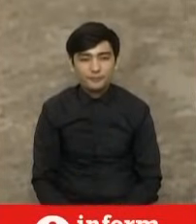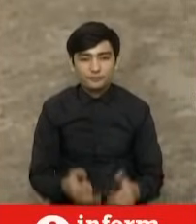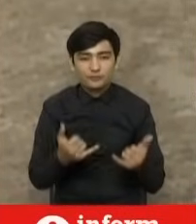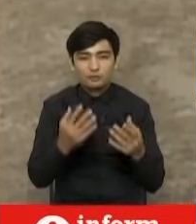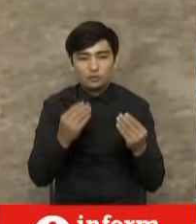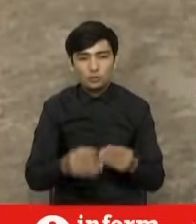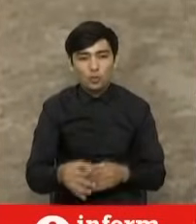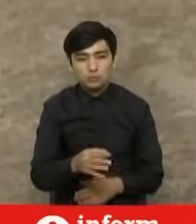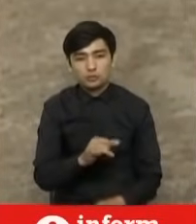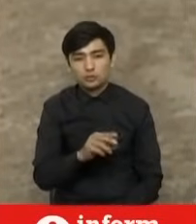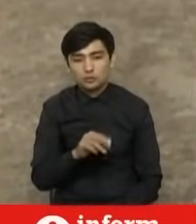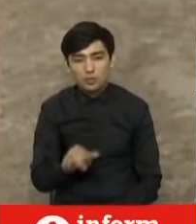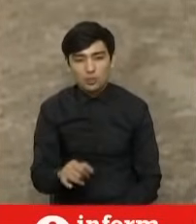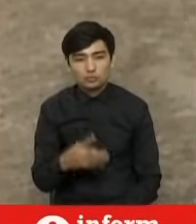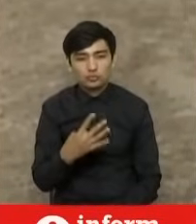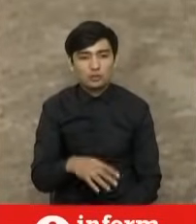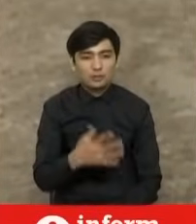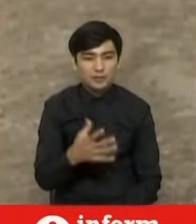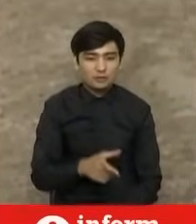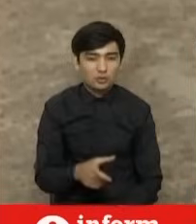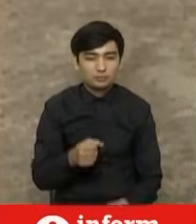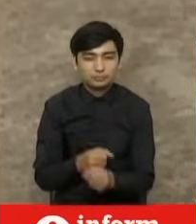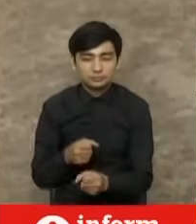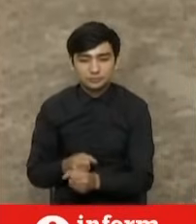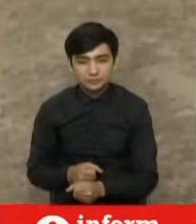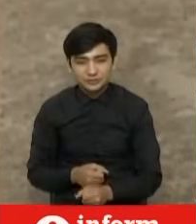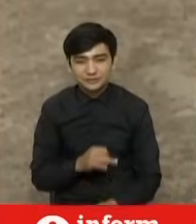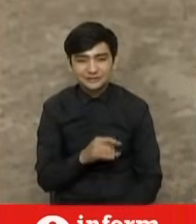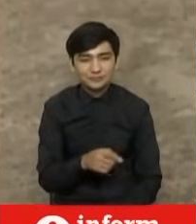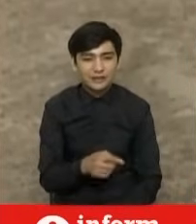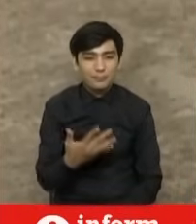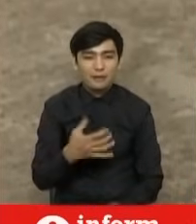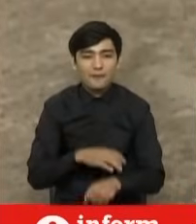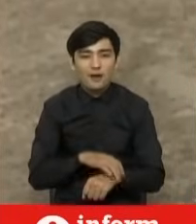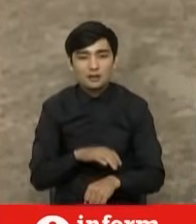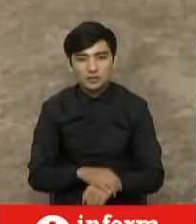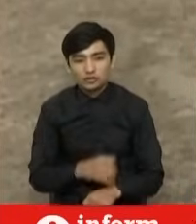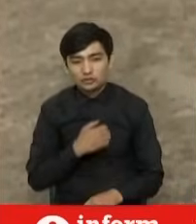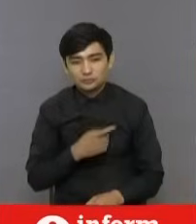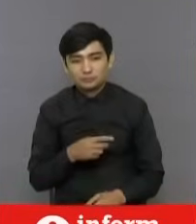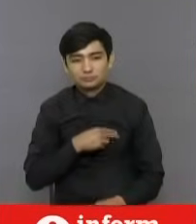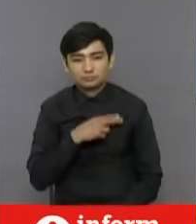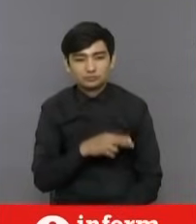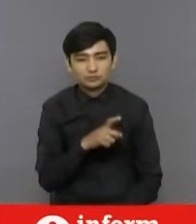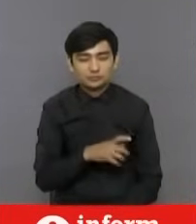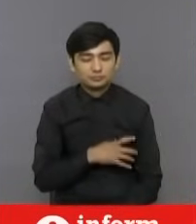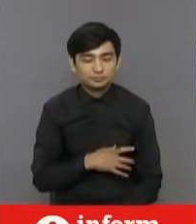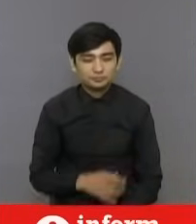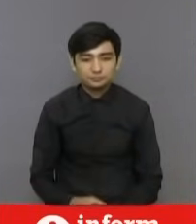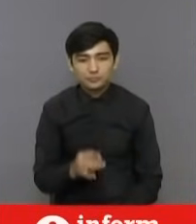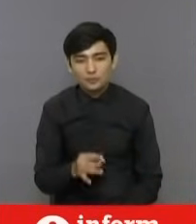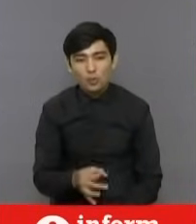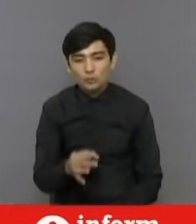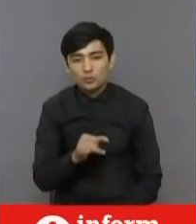в области Улытау зафиксировано 45 дорожно-транспортных происшествий. Из них 5 фактов, к сожалению, летальным исходом. Стоит отметить, что